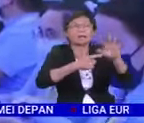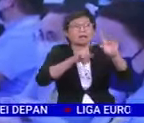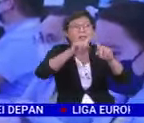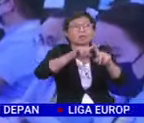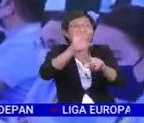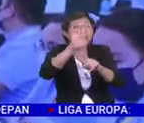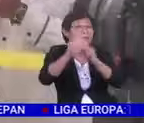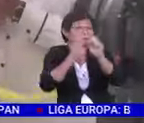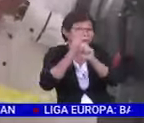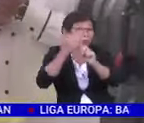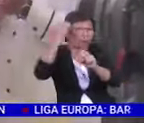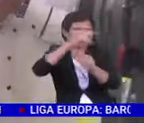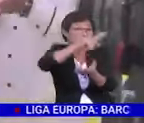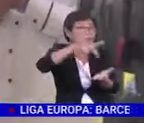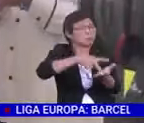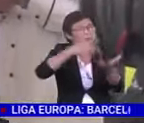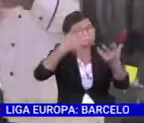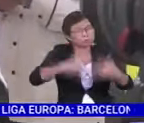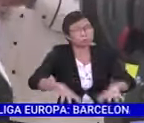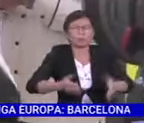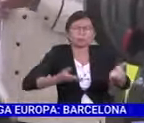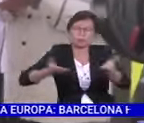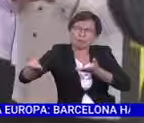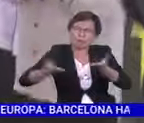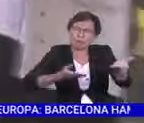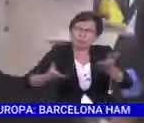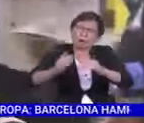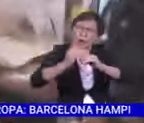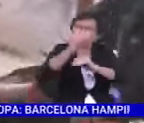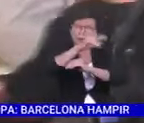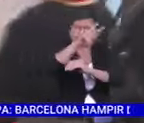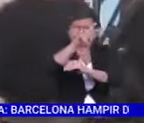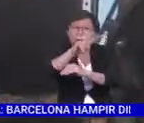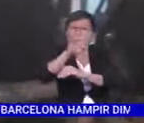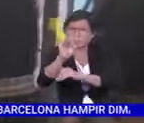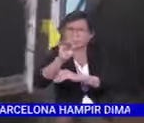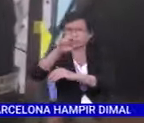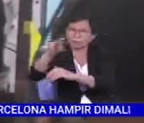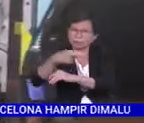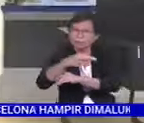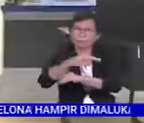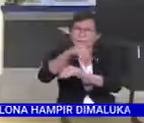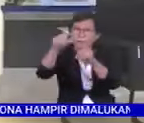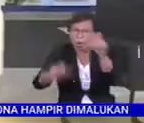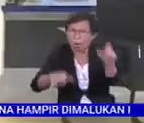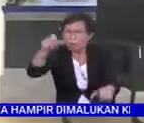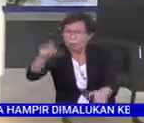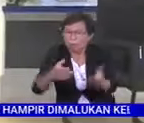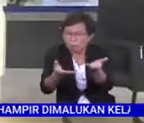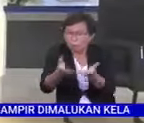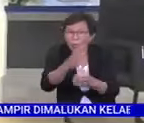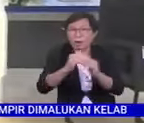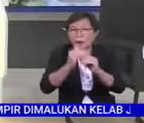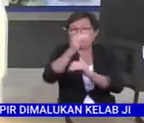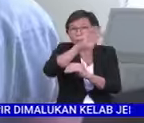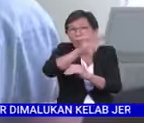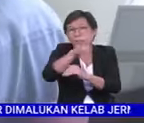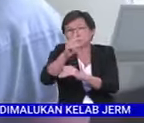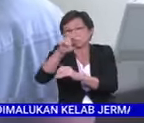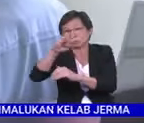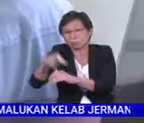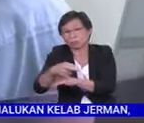September tahun lepas busa itu telah memberikan penghormatan kepada lebih 28000 pelanggan dengan lebih daripada